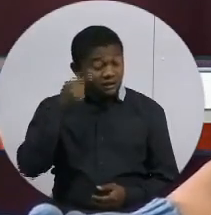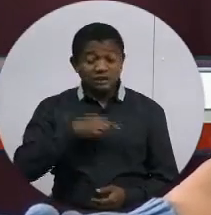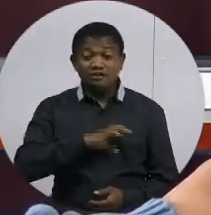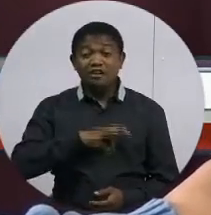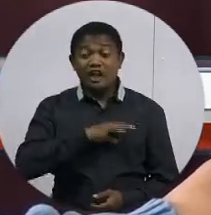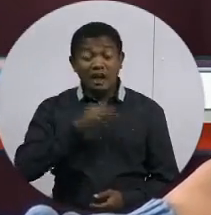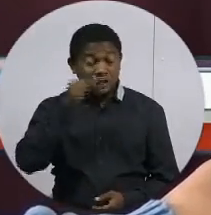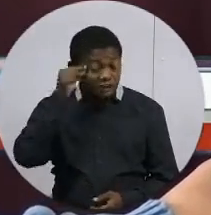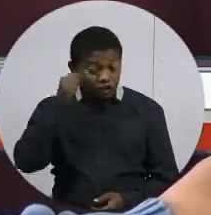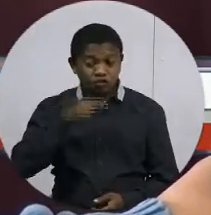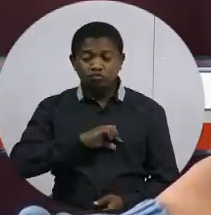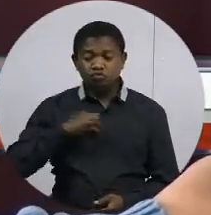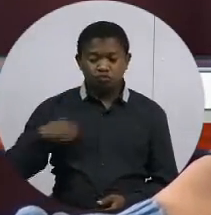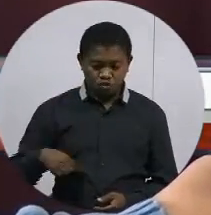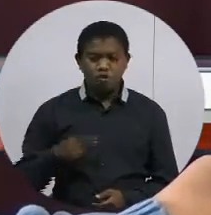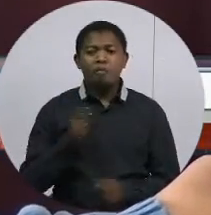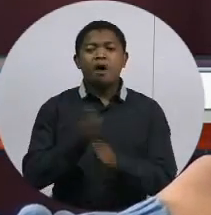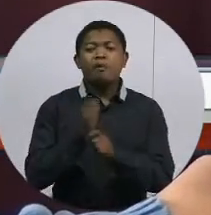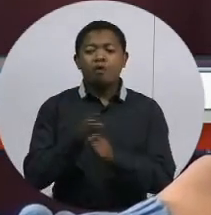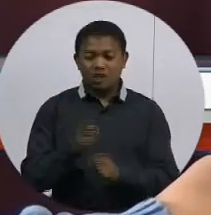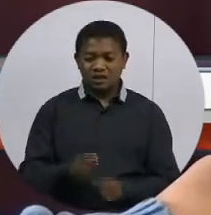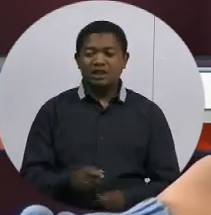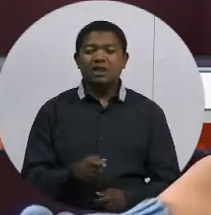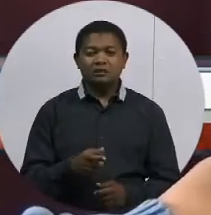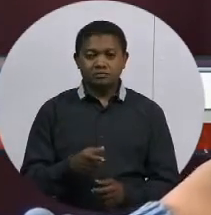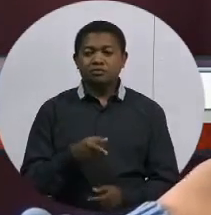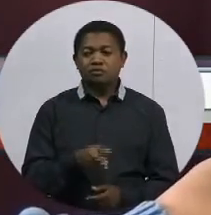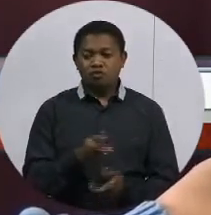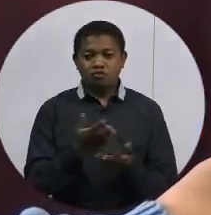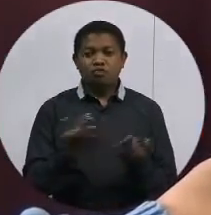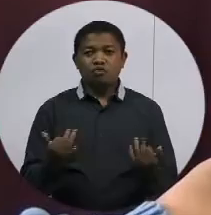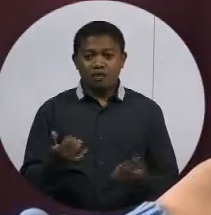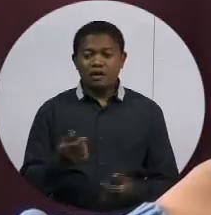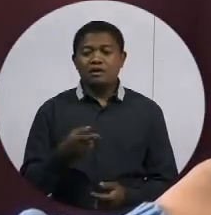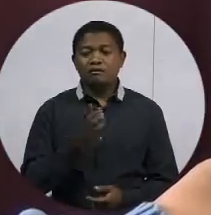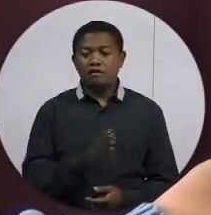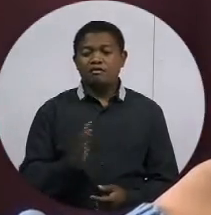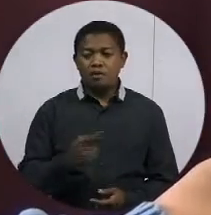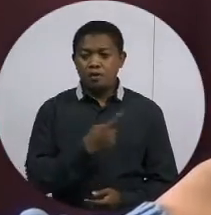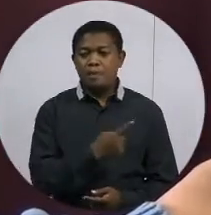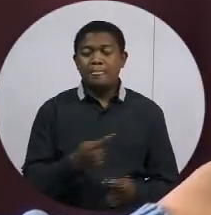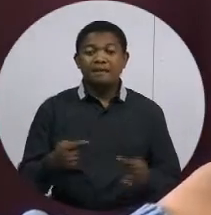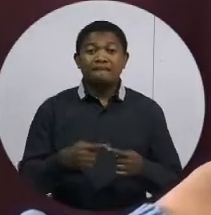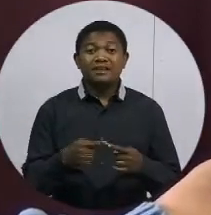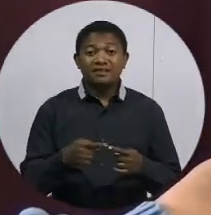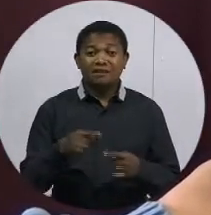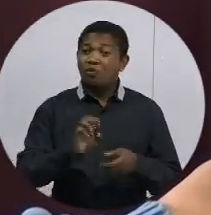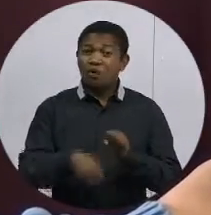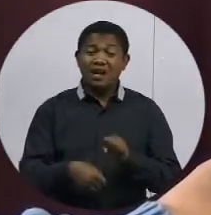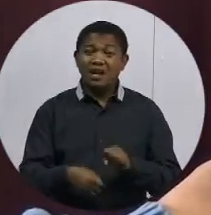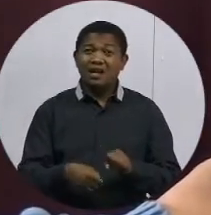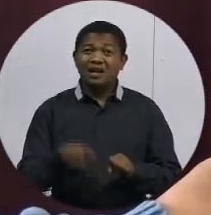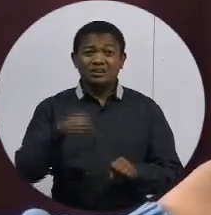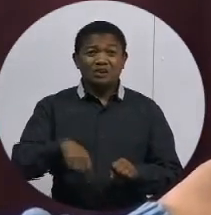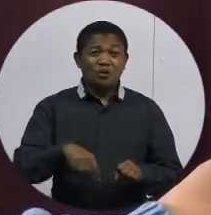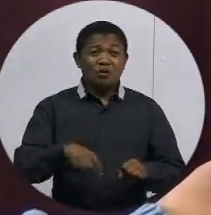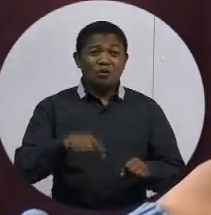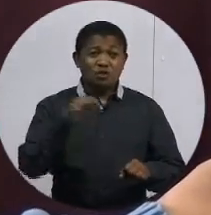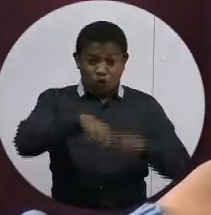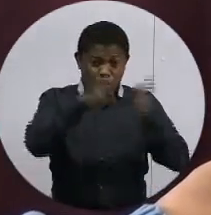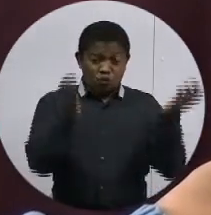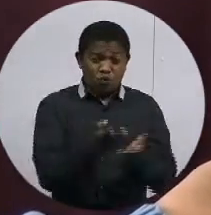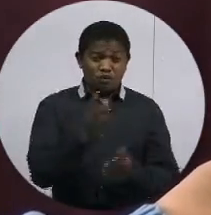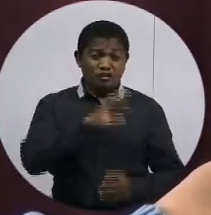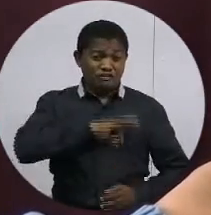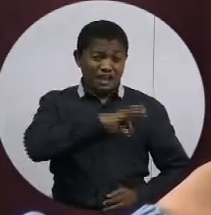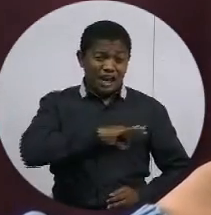respirateur dia ny olana nefa ny firenena rehetra eto ambonin'ny tany mitady respirateur dia izay